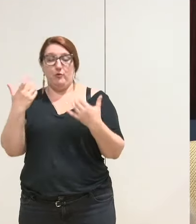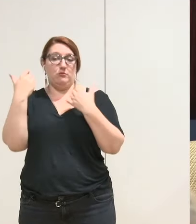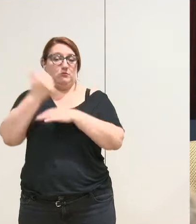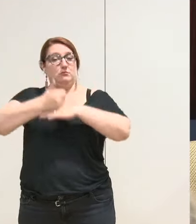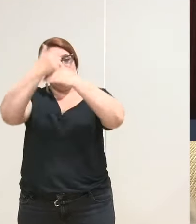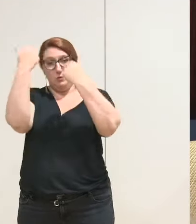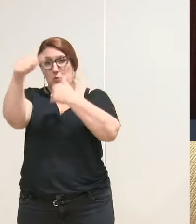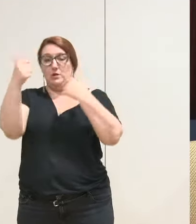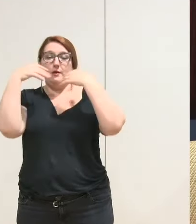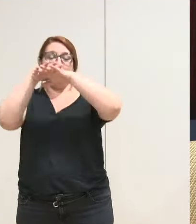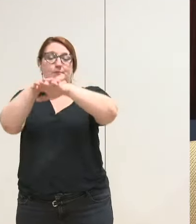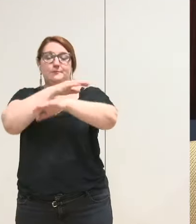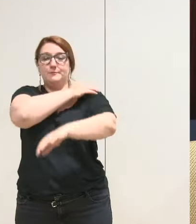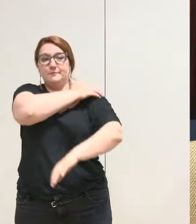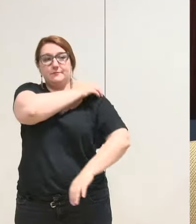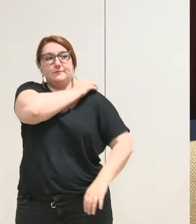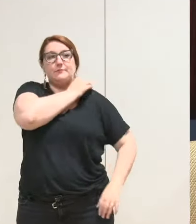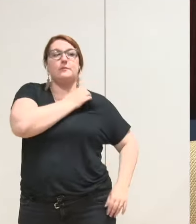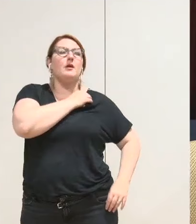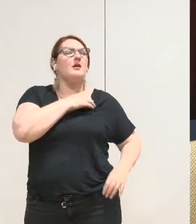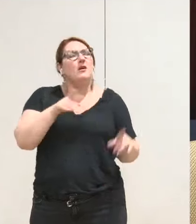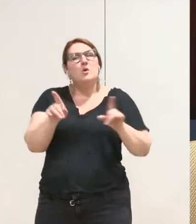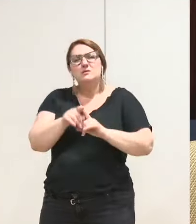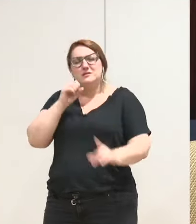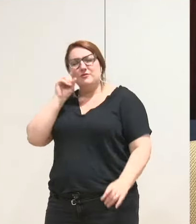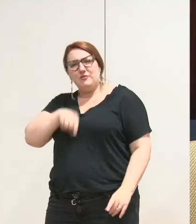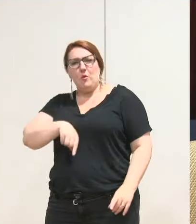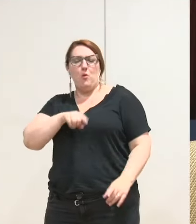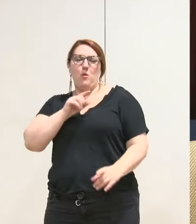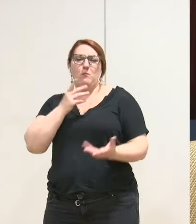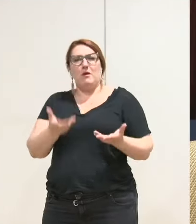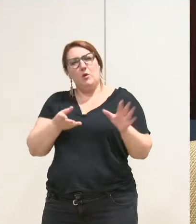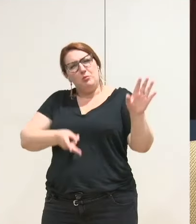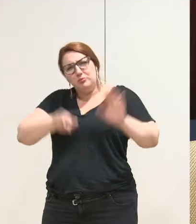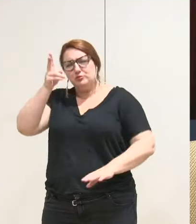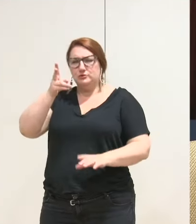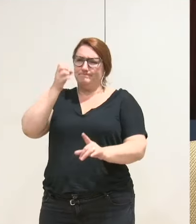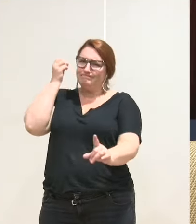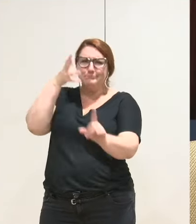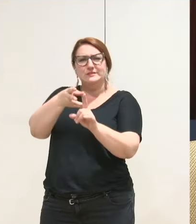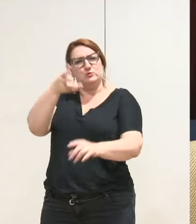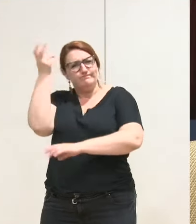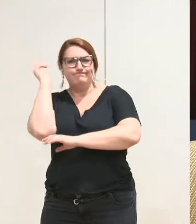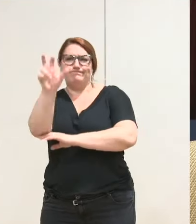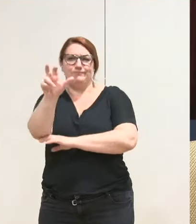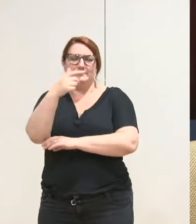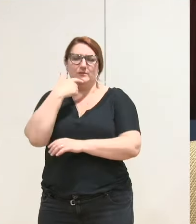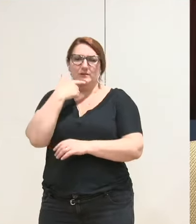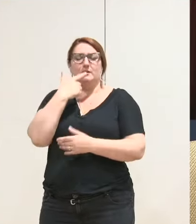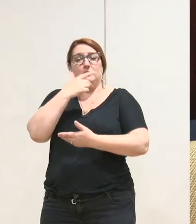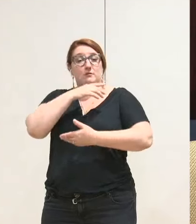l'orienter plus fortement vers une logique de mission donc à la fois effectivement d'incluer d'inclure les transferts